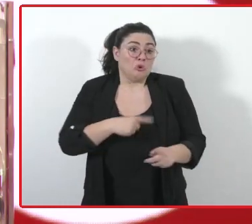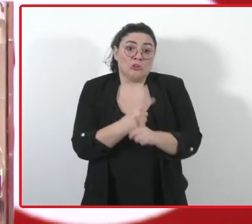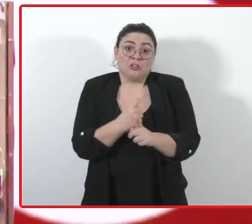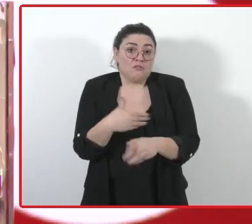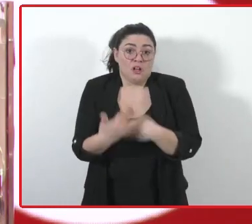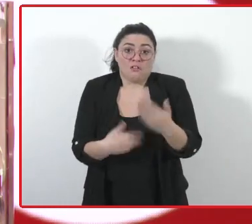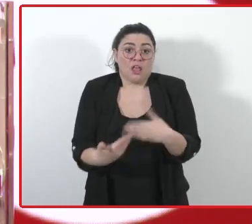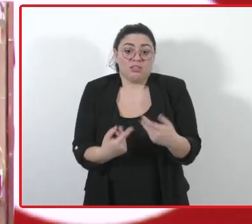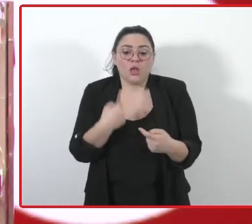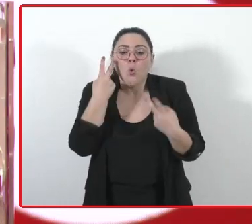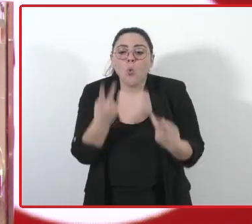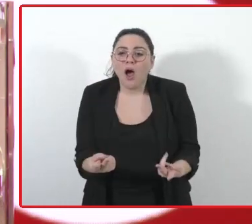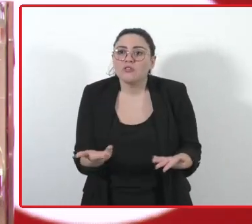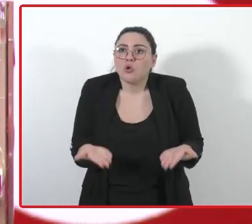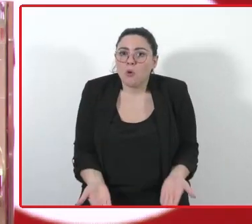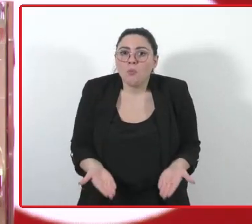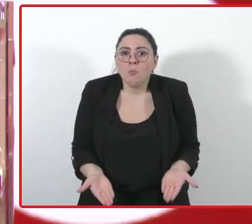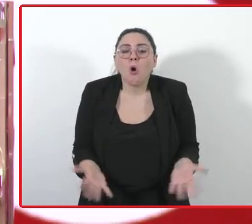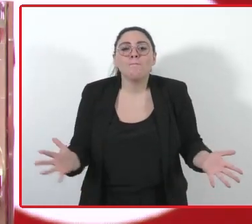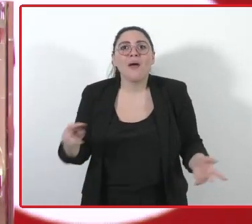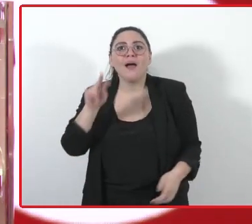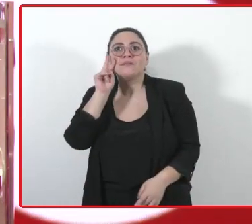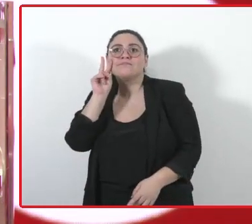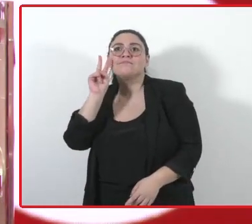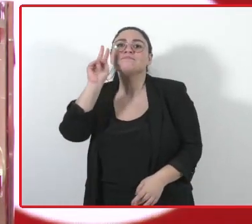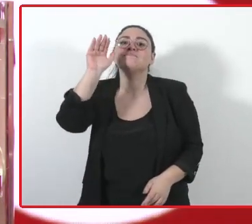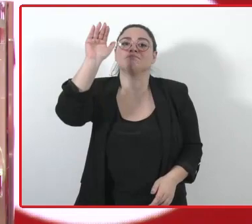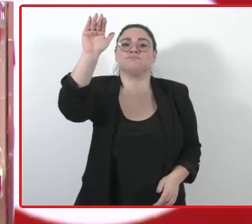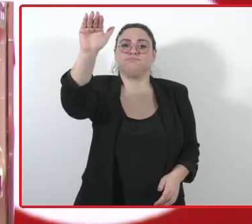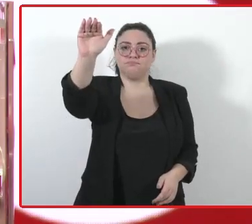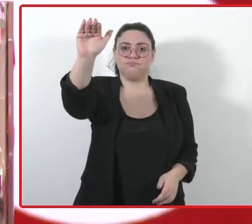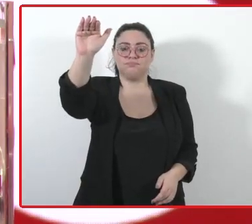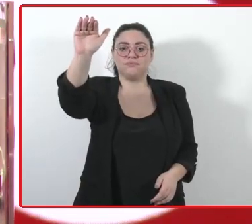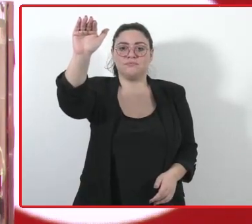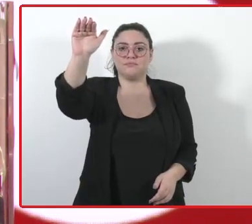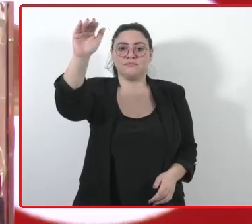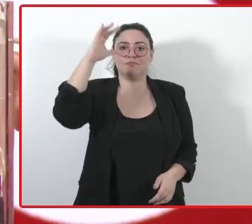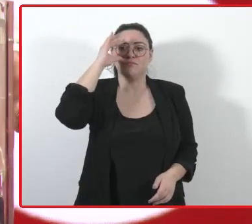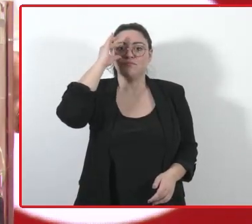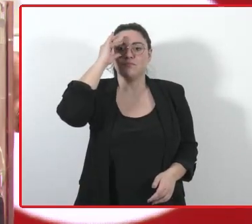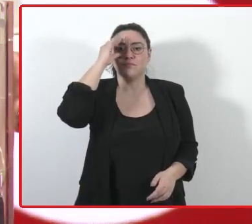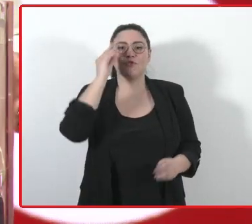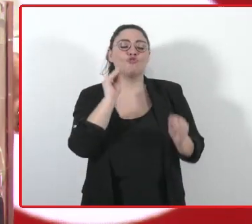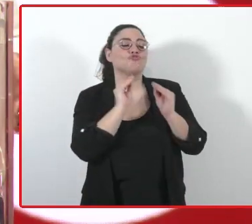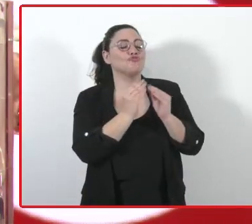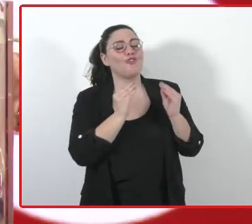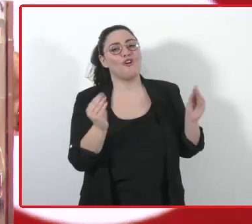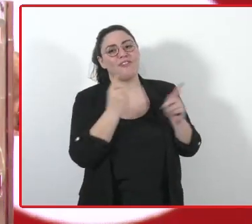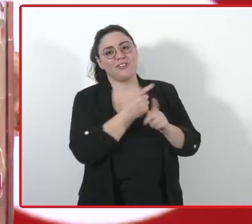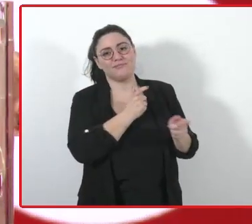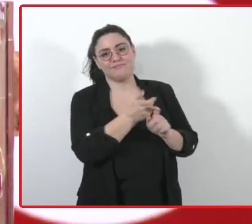con lo sguardo dritto e aperto sul futuro parlare ai giovani noi ad aprire